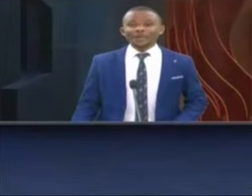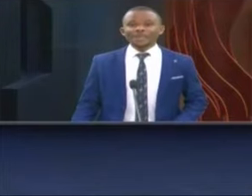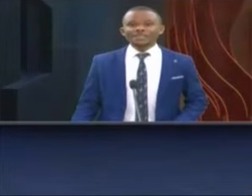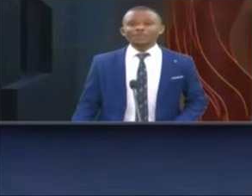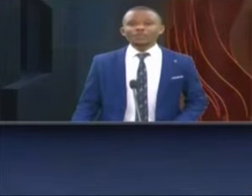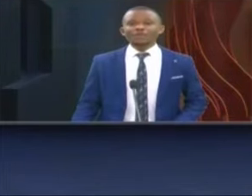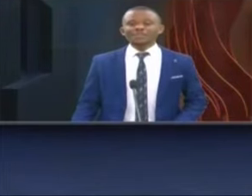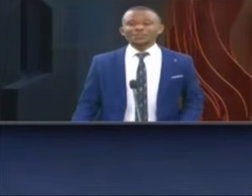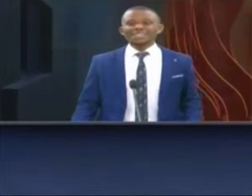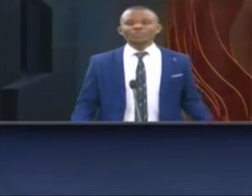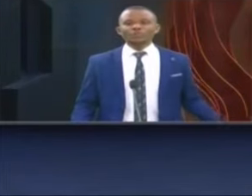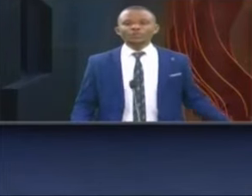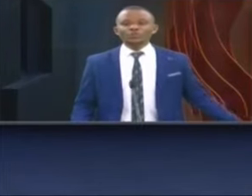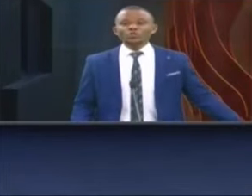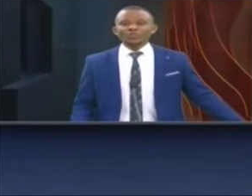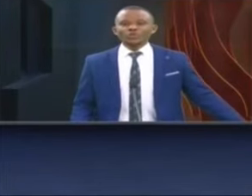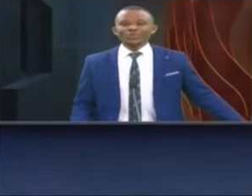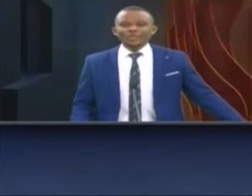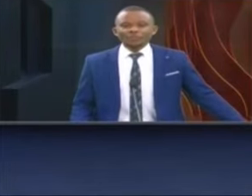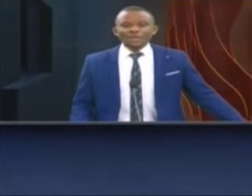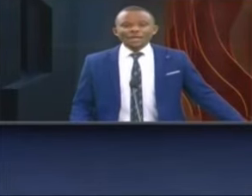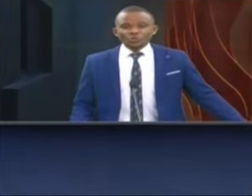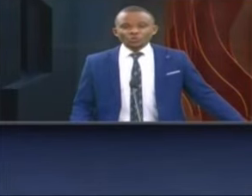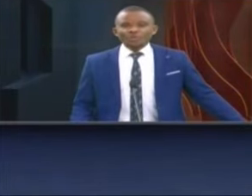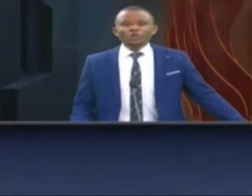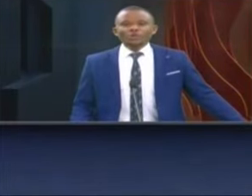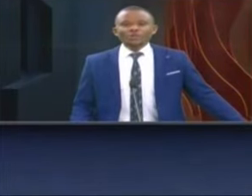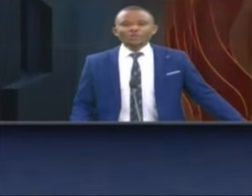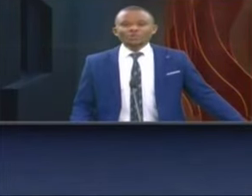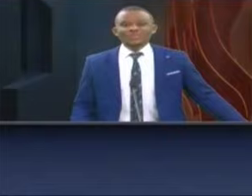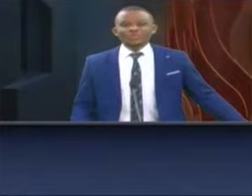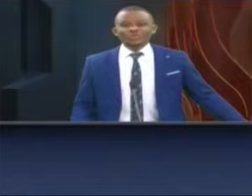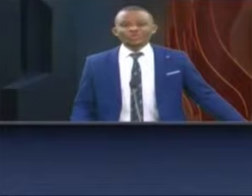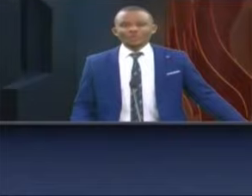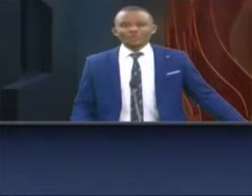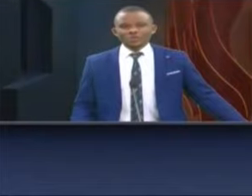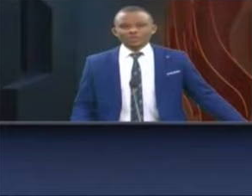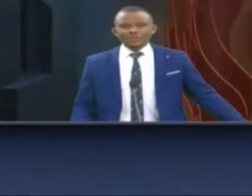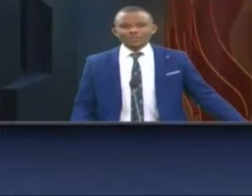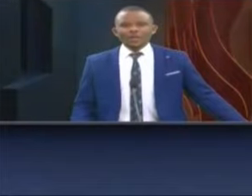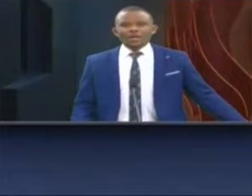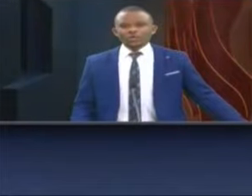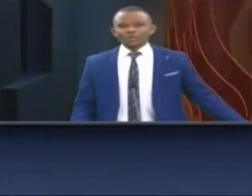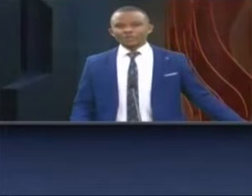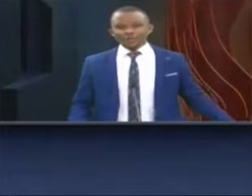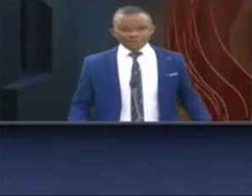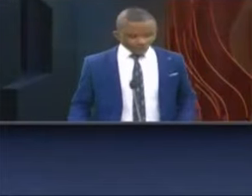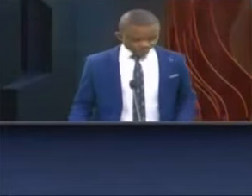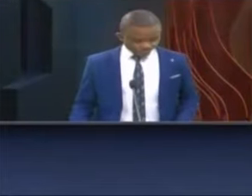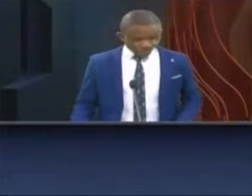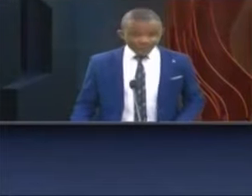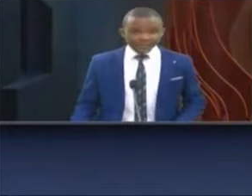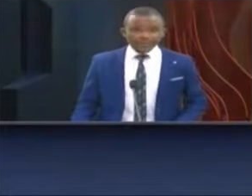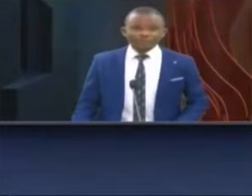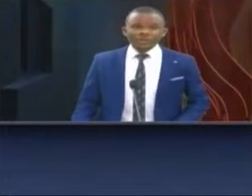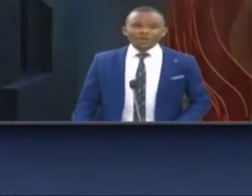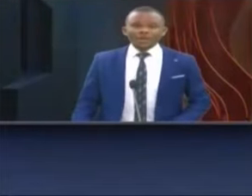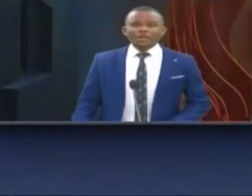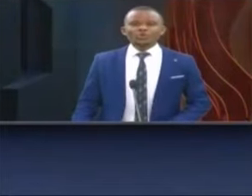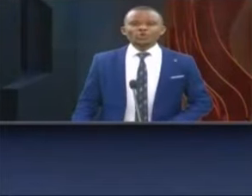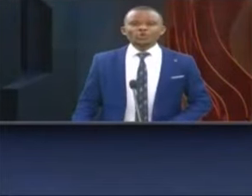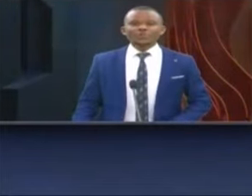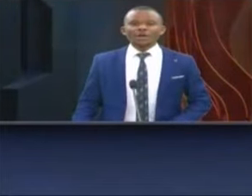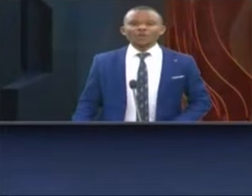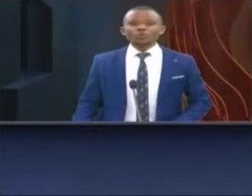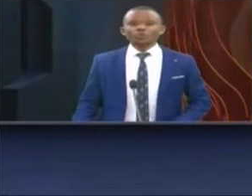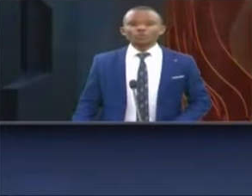litiges relatifs au patrimoine immobilier du domaine de l'État, l'une des priorités pour cette rentrée judiciaire. Le détail est dans un instant.